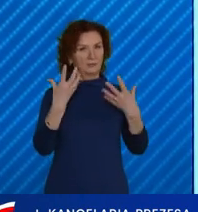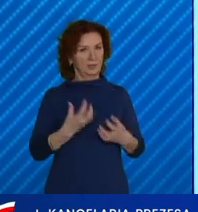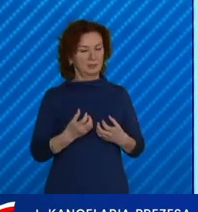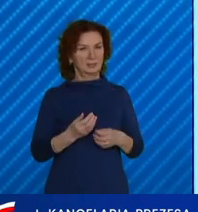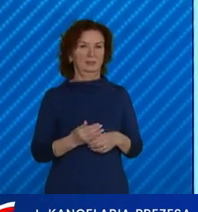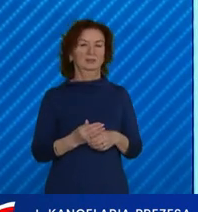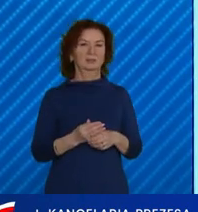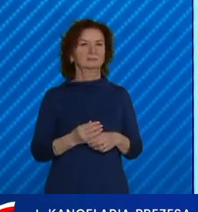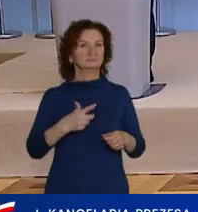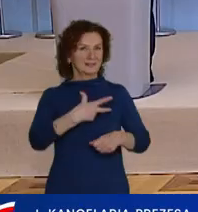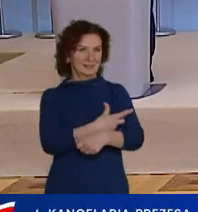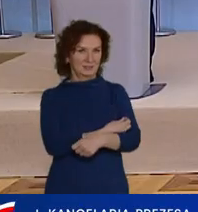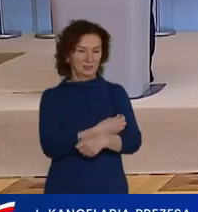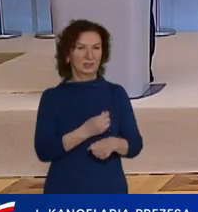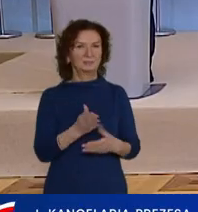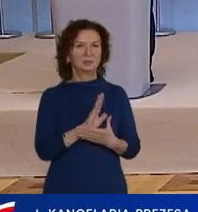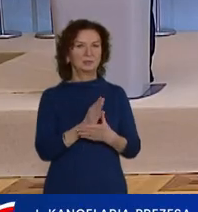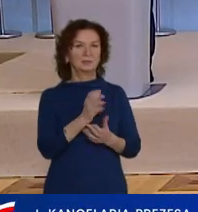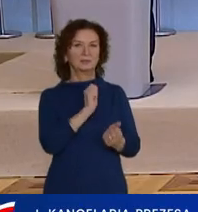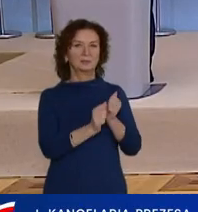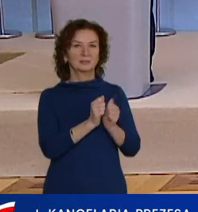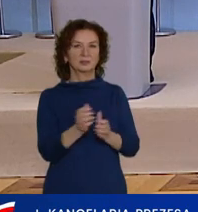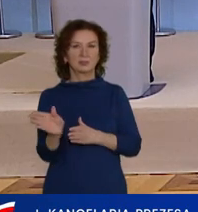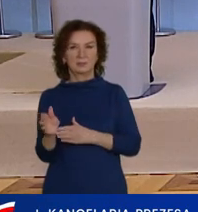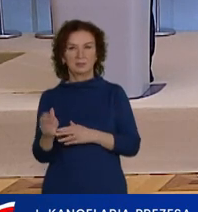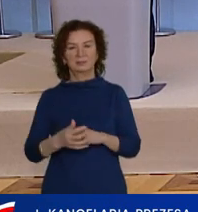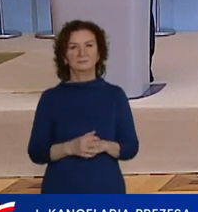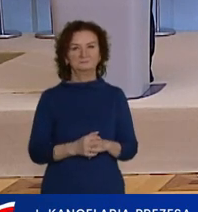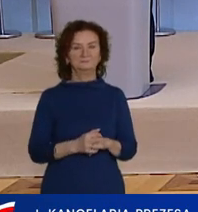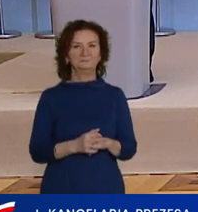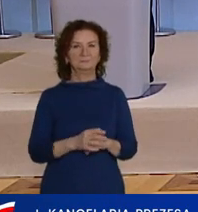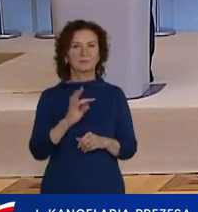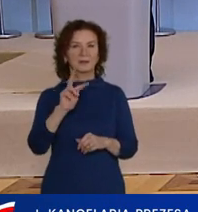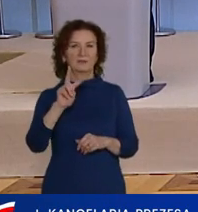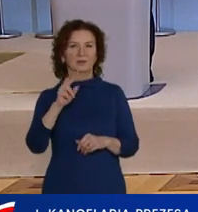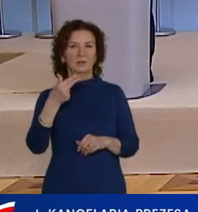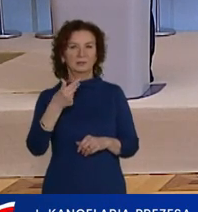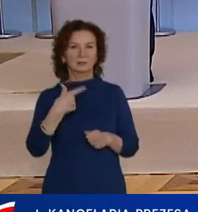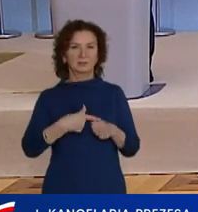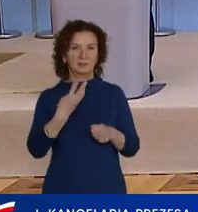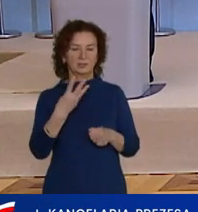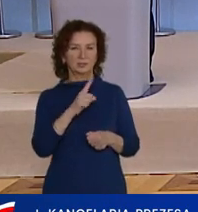między styczniem a marcem. Dziękuję bardzo. Redaktor Paweł Łukasik, TVN24.